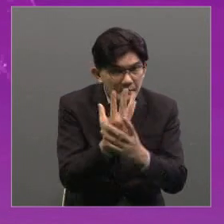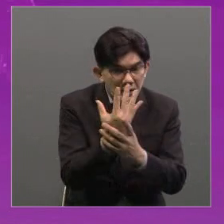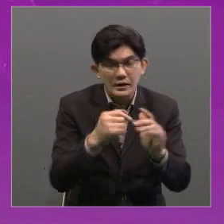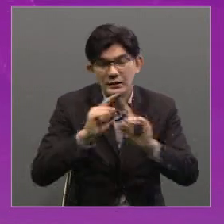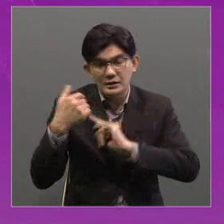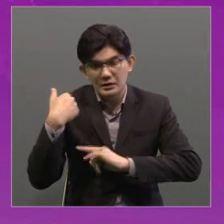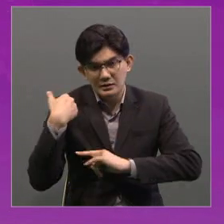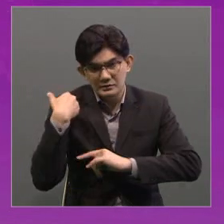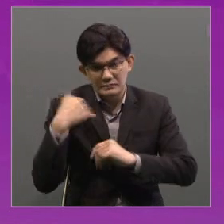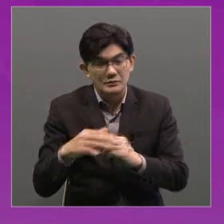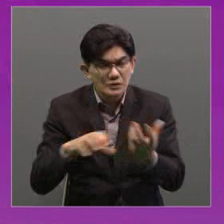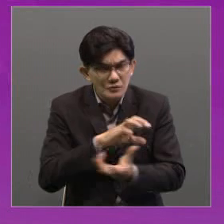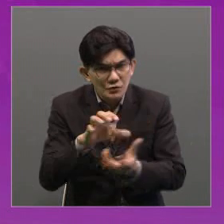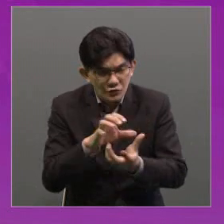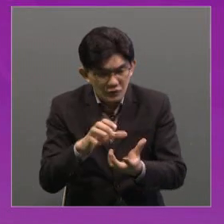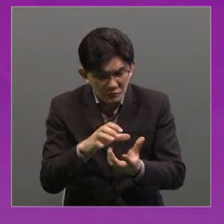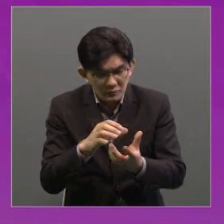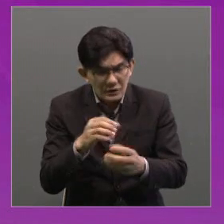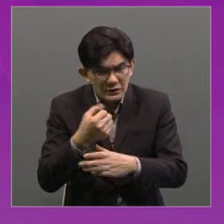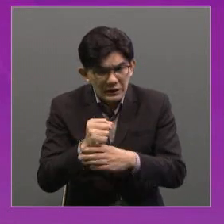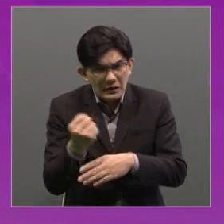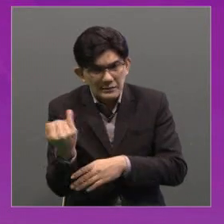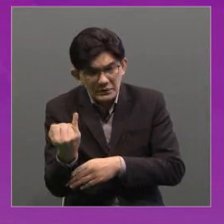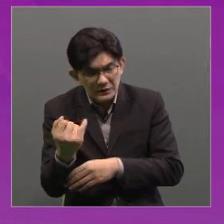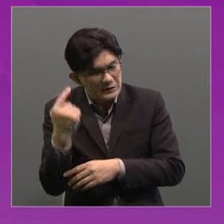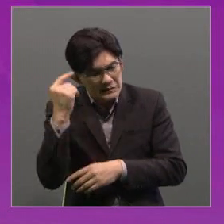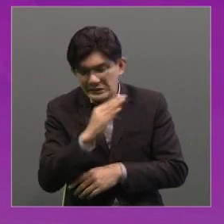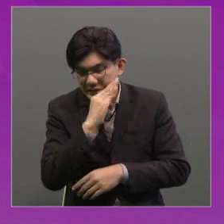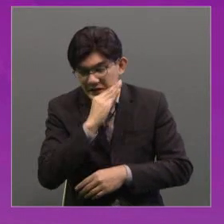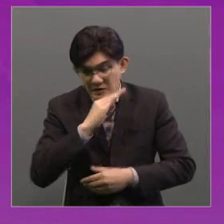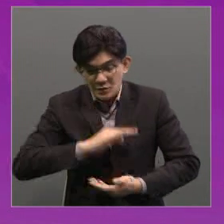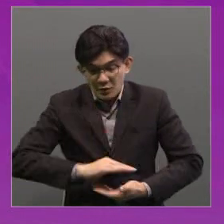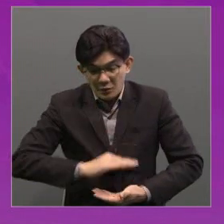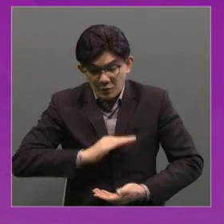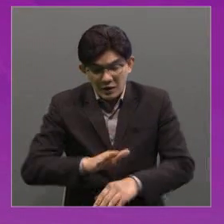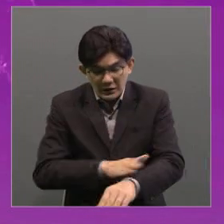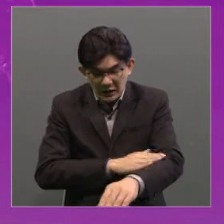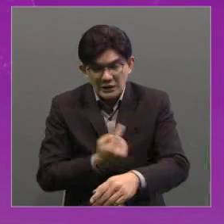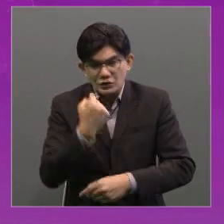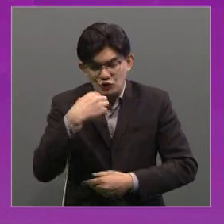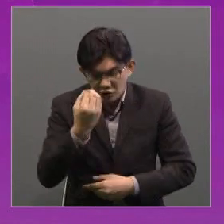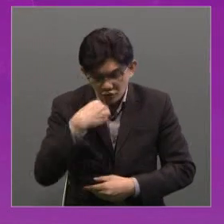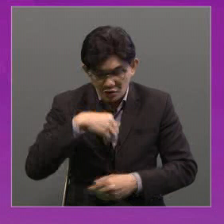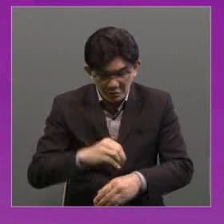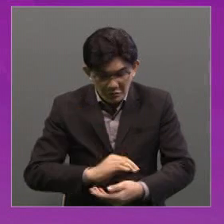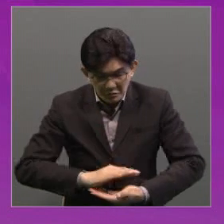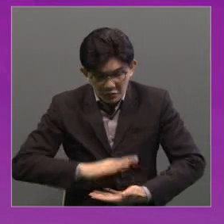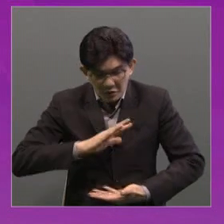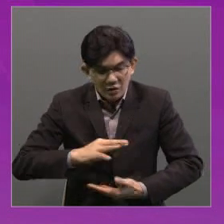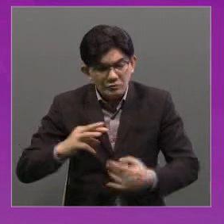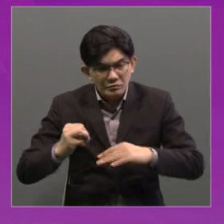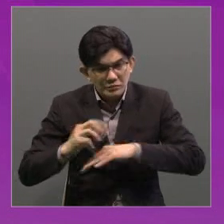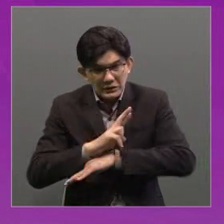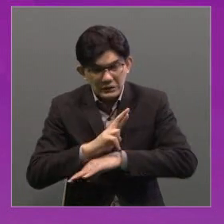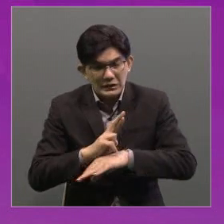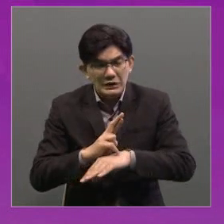มันรับสารตรงนี้เข้าไปเนี่ย 4ชิ้นถ้าสะสมอยู่ในร่างกายมากๆและเป็นเวลานานก็อาจจะทำให้เป็นมะเร็งเม็ดเลือดขาวได้เช่นเดียวกัน